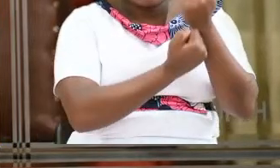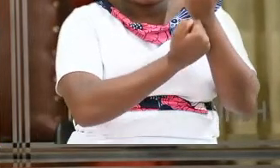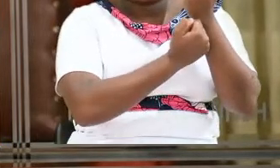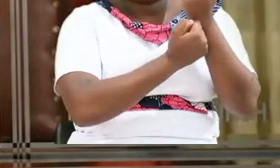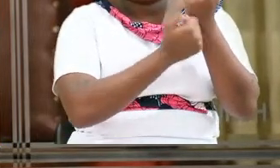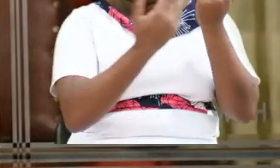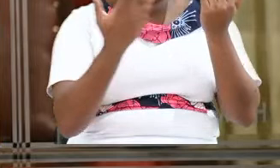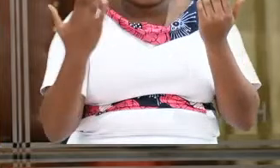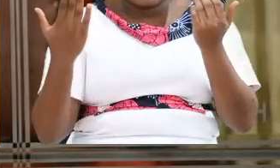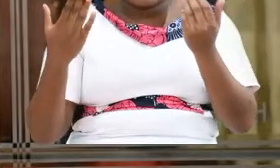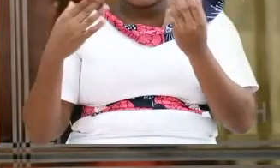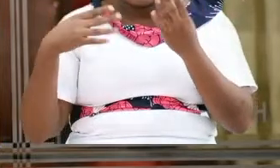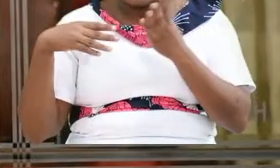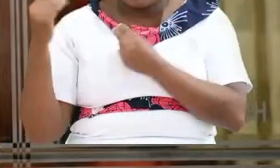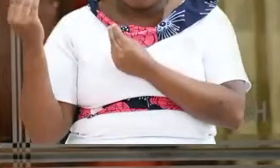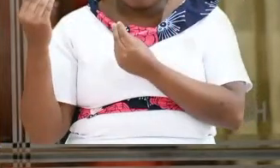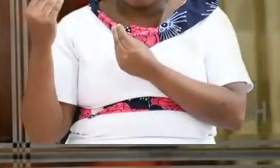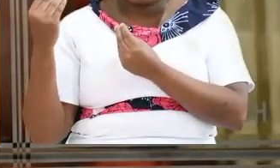mali yetu wakienda,